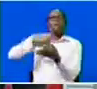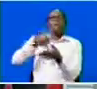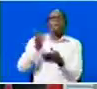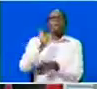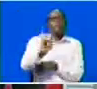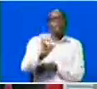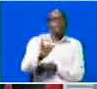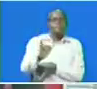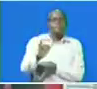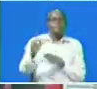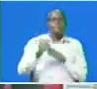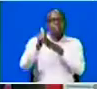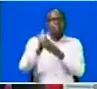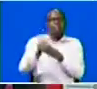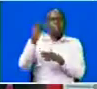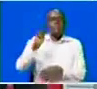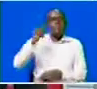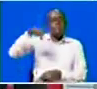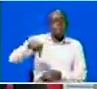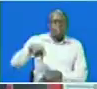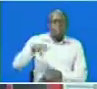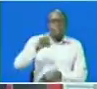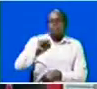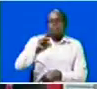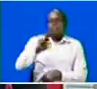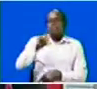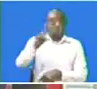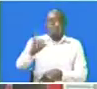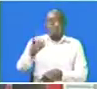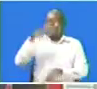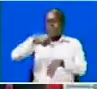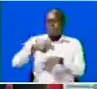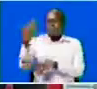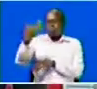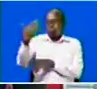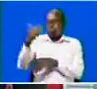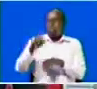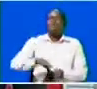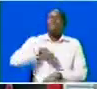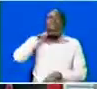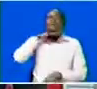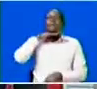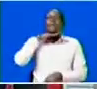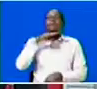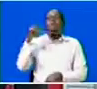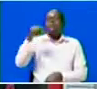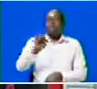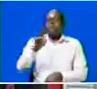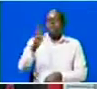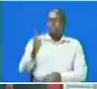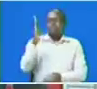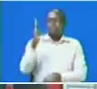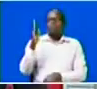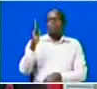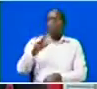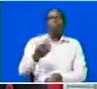huo, wakiongozwa na mbunge wa Kapseret Oscar Sudi wakati wa kuhutubu katika mazishi ya afisa wa GSU Raymond Kirwa katika